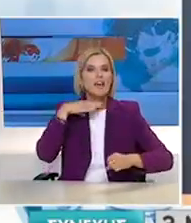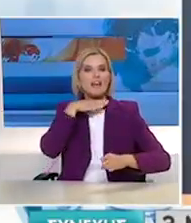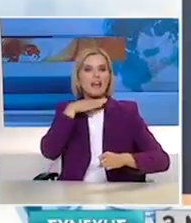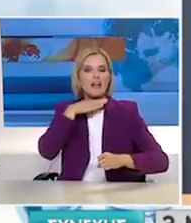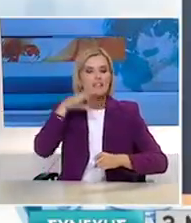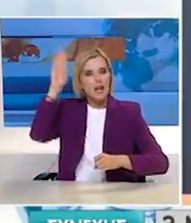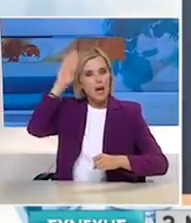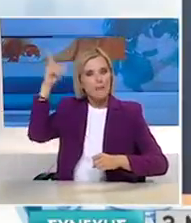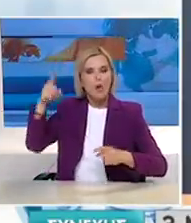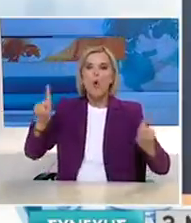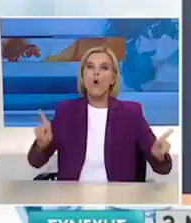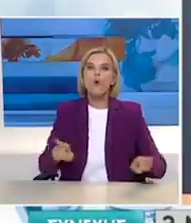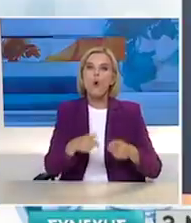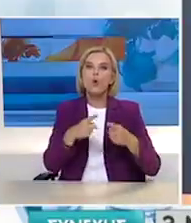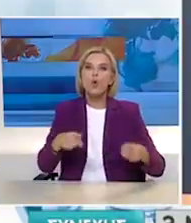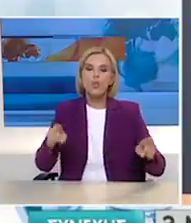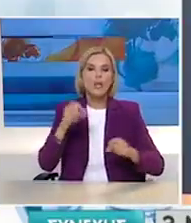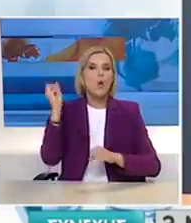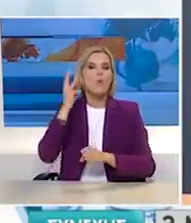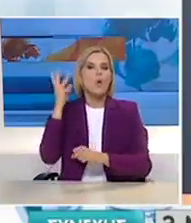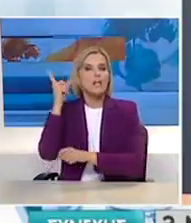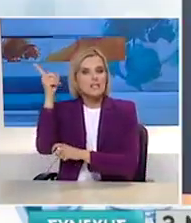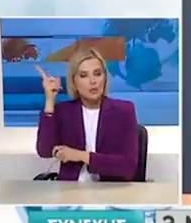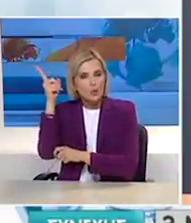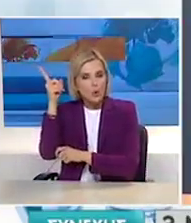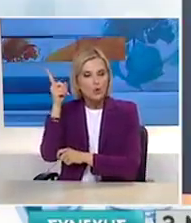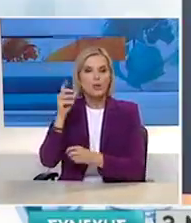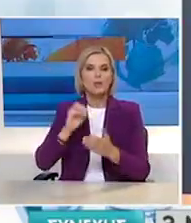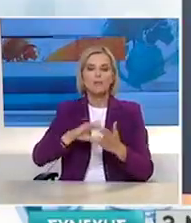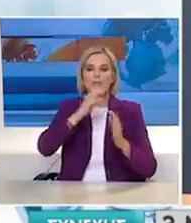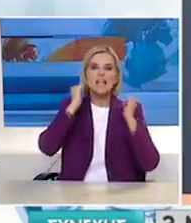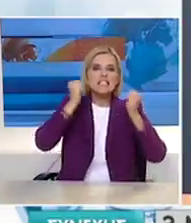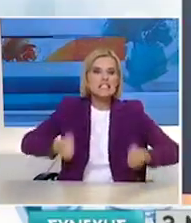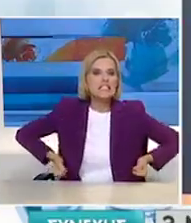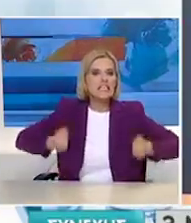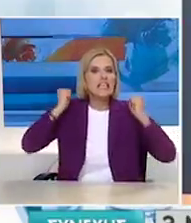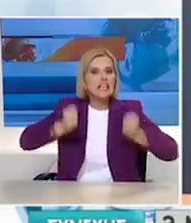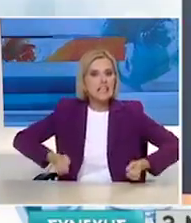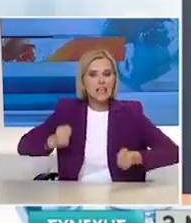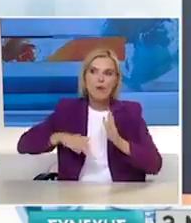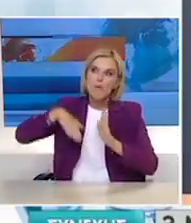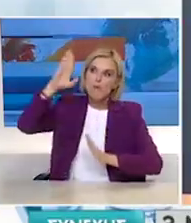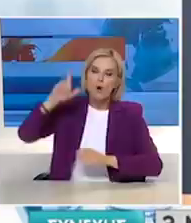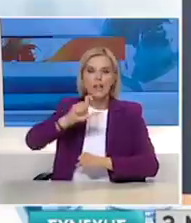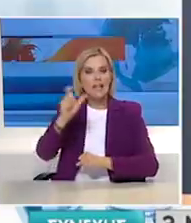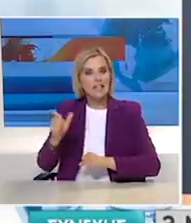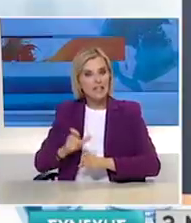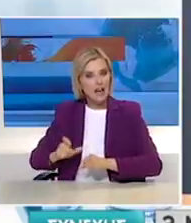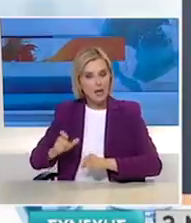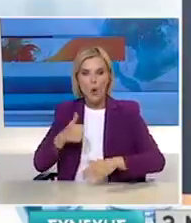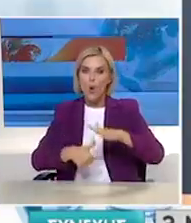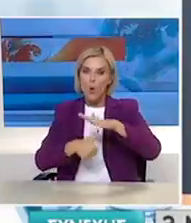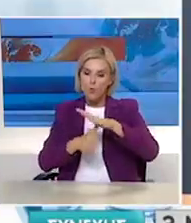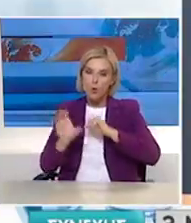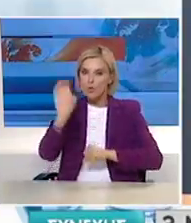ΣΥΠΑ, τις χοροδίες στην πολιτεία Ουάσιγκτον στη ΣΥΠΑ, τα θέρετρα του σκι στην Αυστρία και Βόρεια Ιταλία, τα οποία σύμφωνα με τον πρόεδρο του